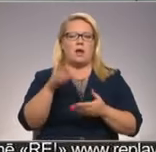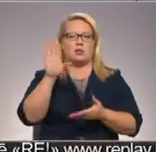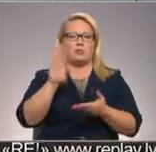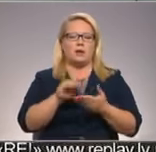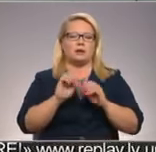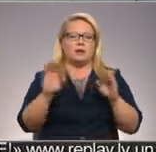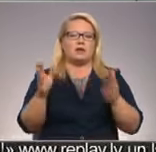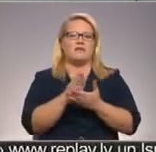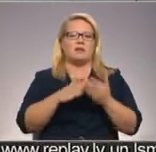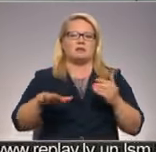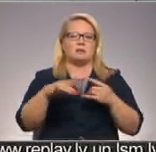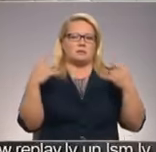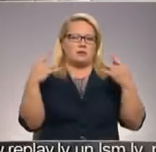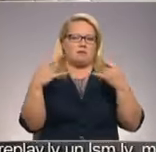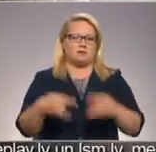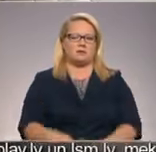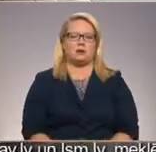Vidzemes televīzija.